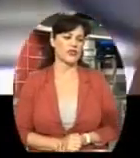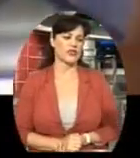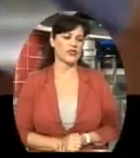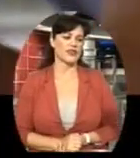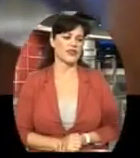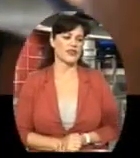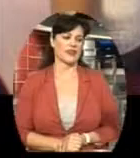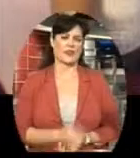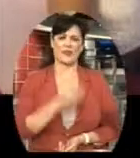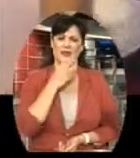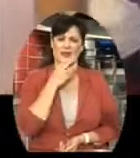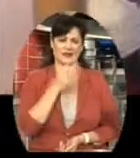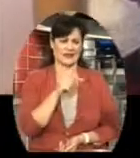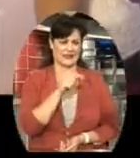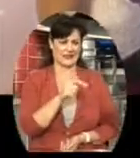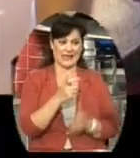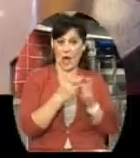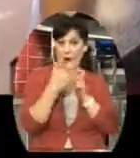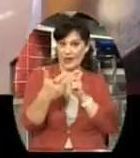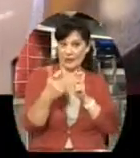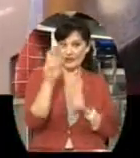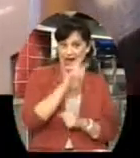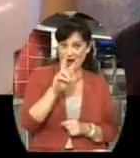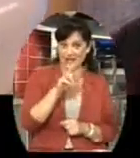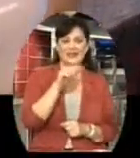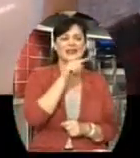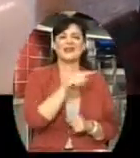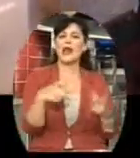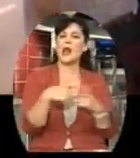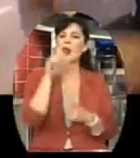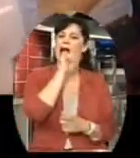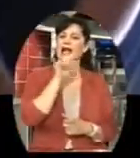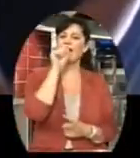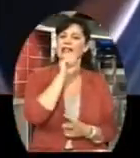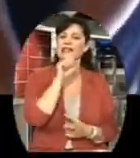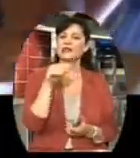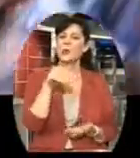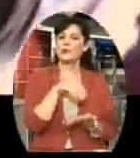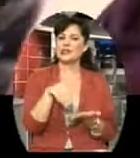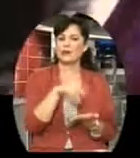אתם האוטובוס הכחול? אנחנו להקת סומסום, אנחנו מתארחים באוטובוס הכחול.